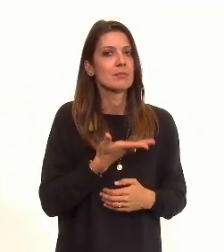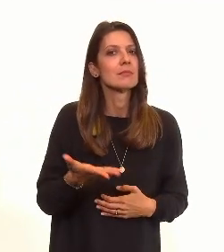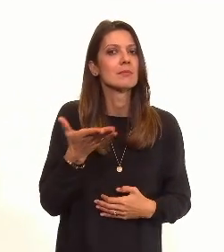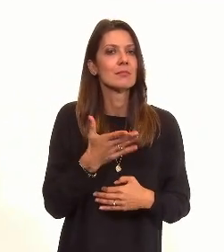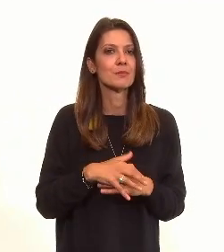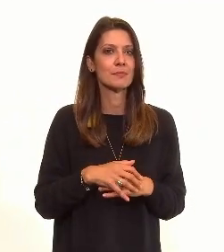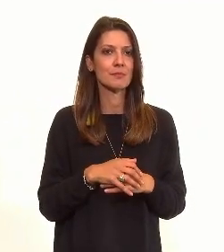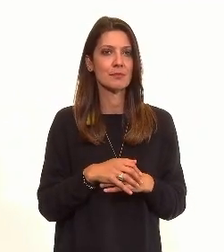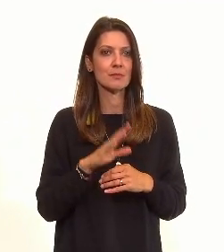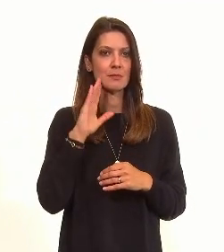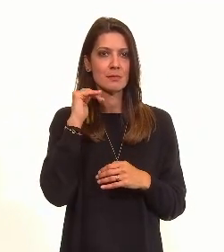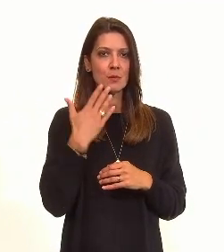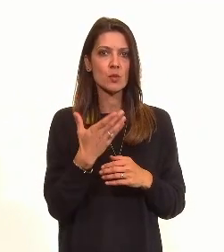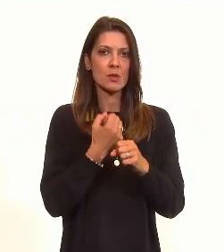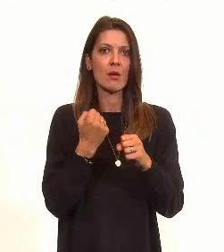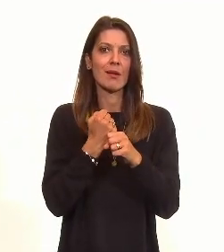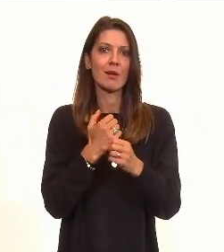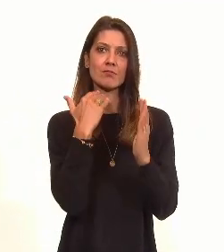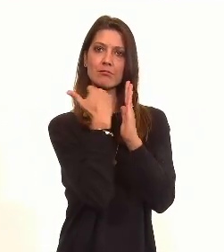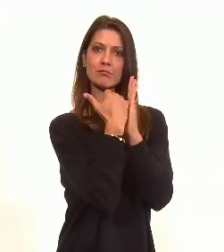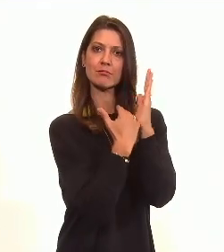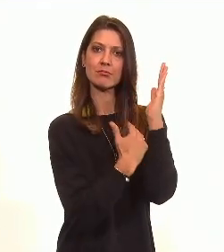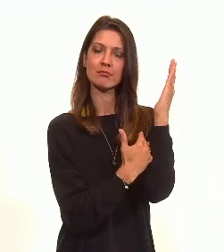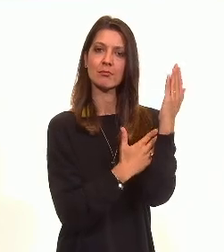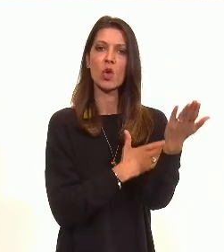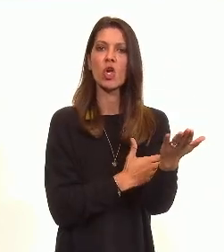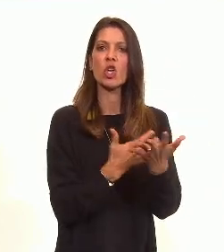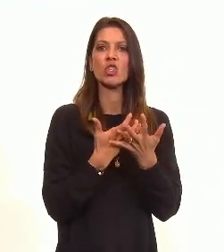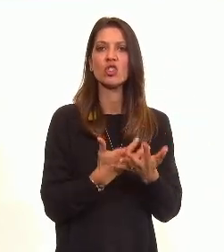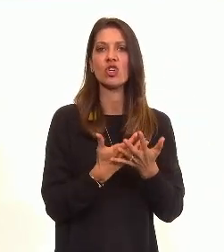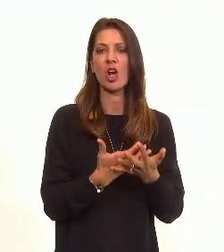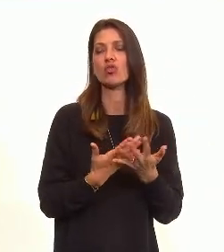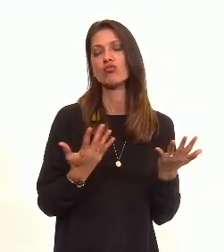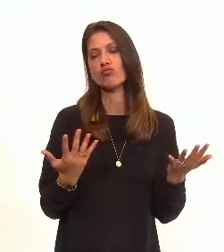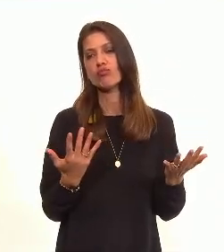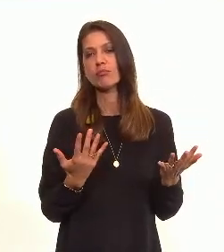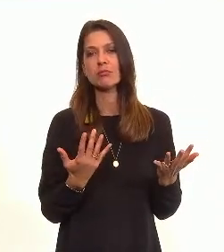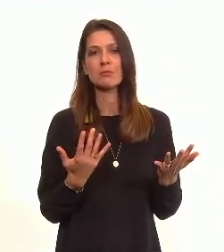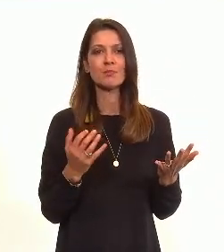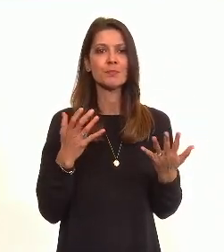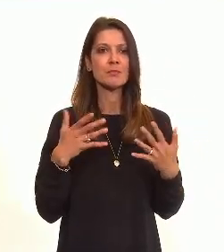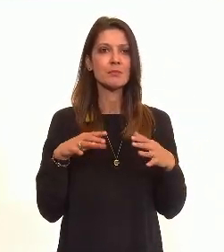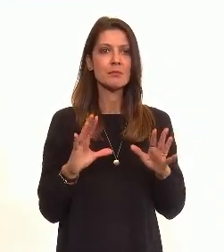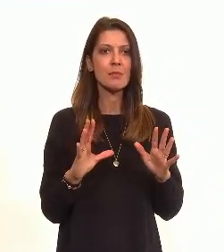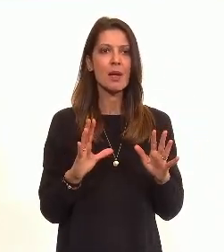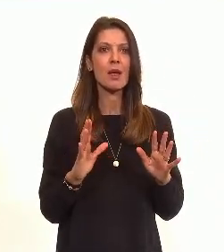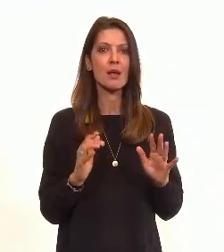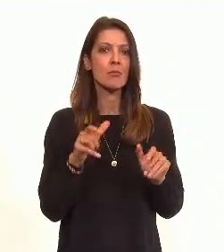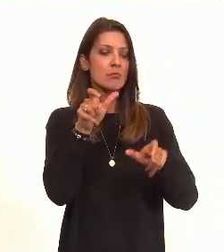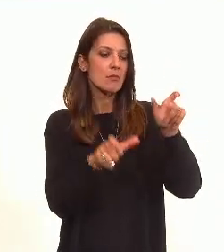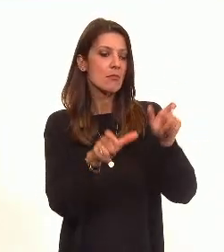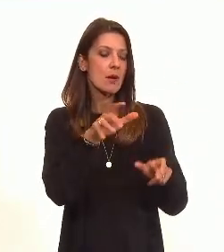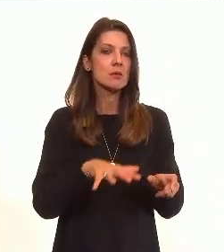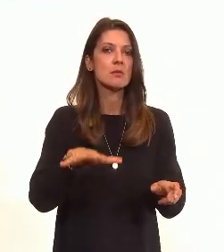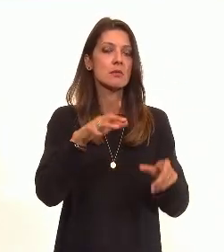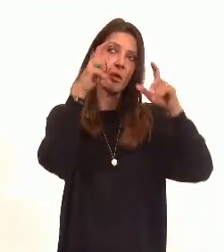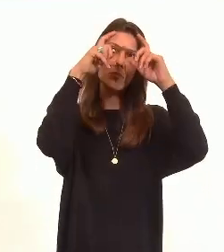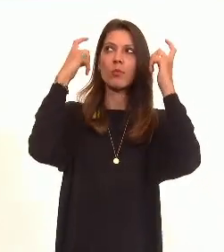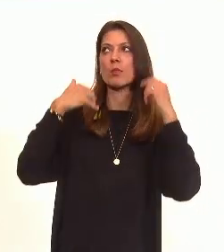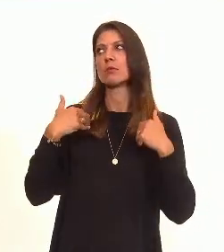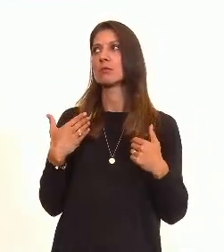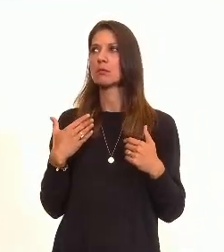développement d'applications numériques, car comme vous venez de dire, c'est bien sûr un Serious Game application numérique. Et d'autre part, les autres représentants de